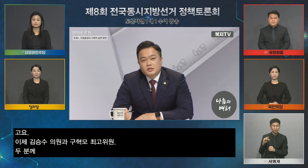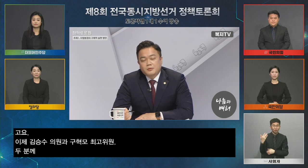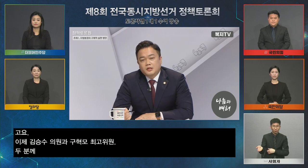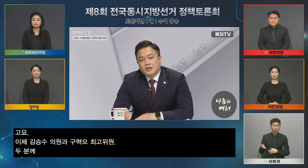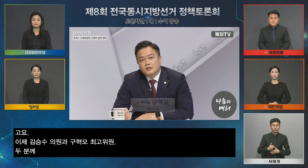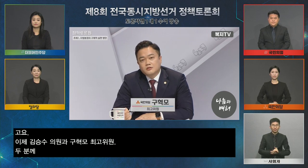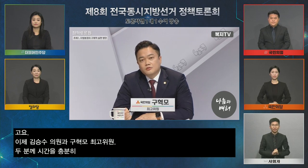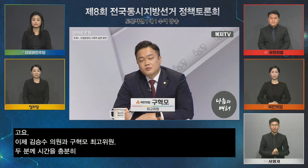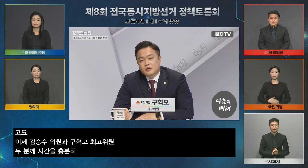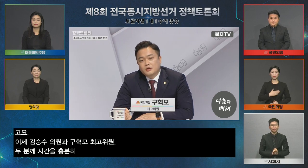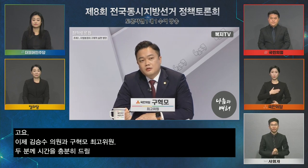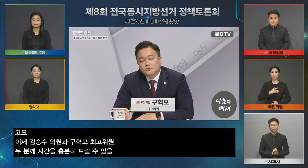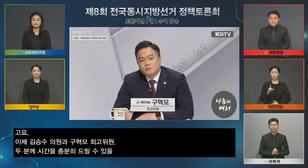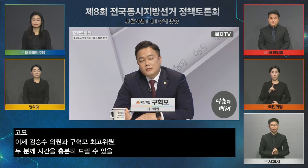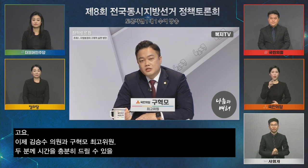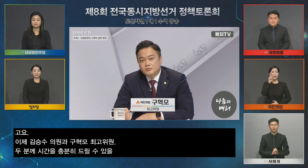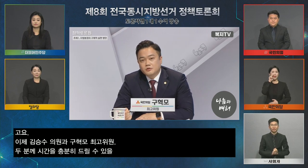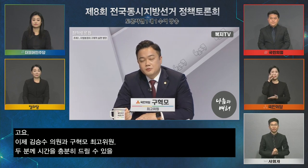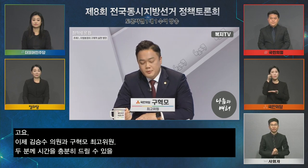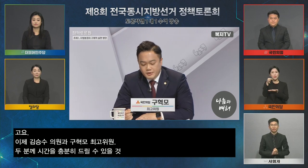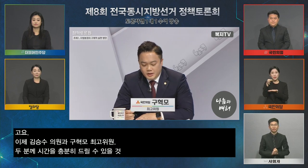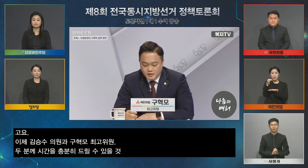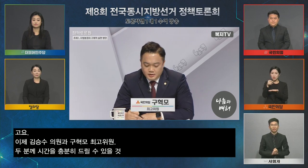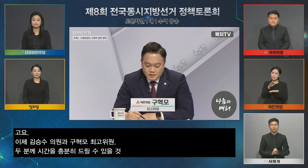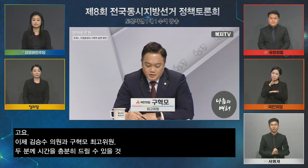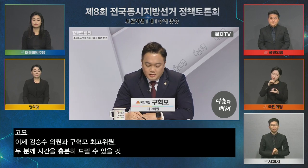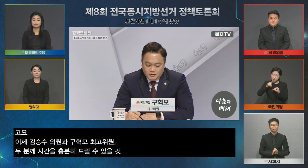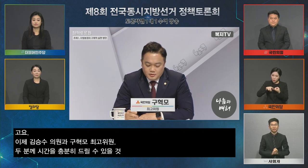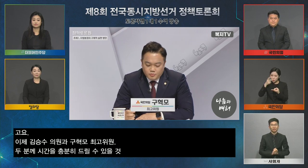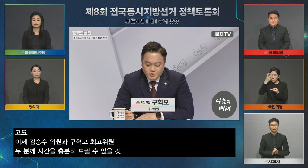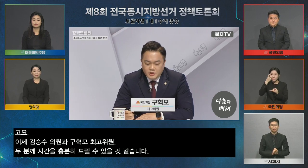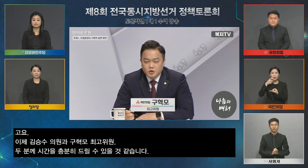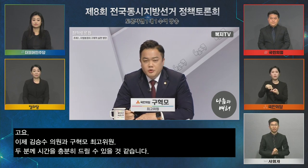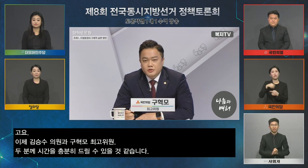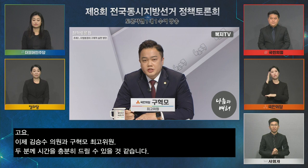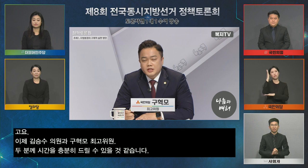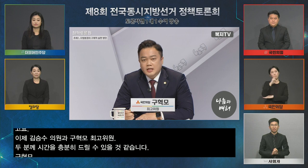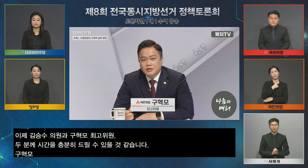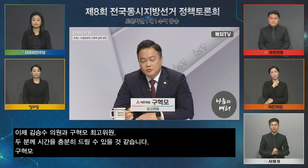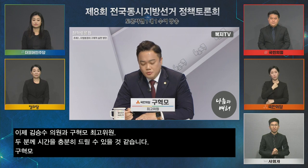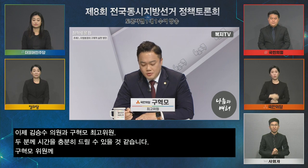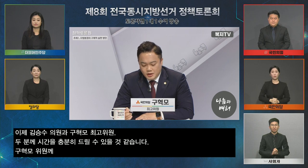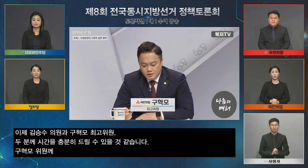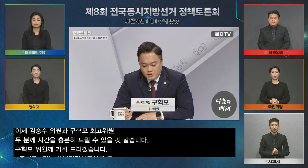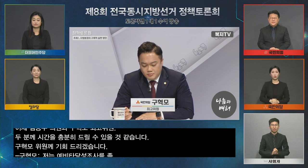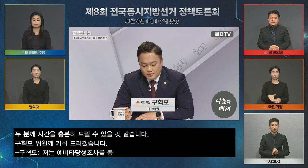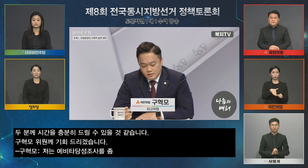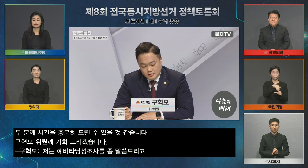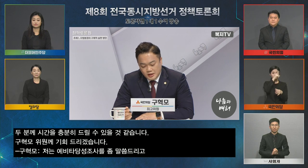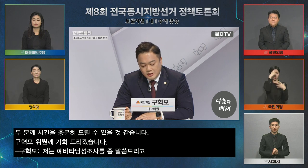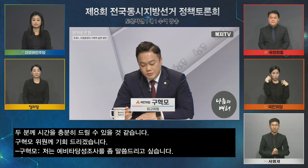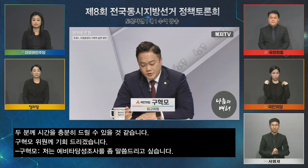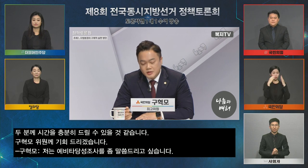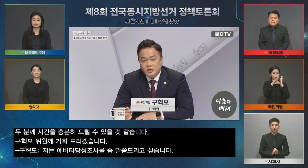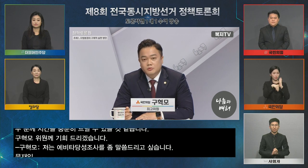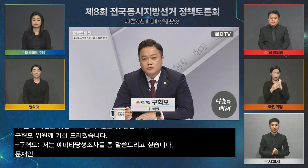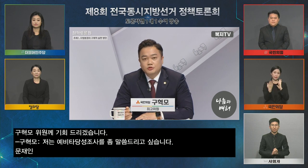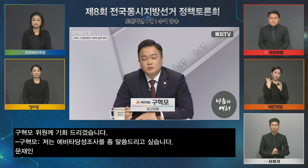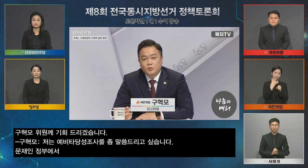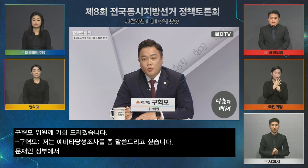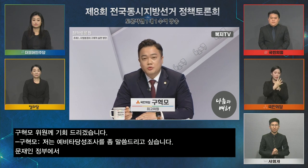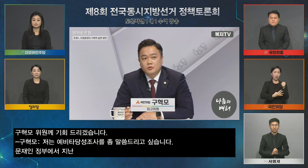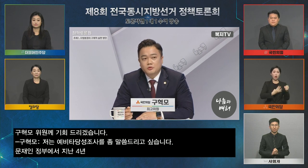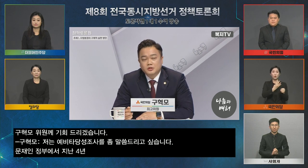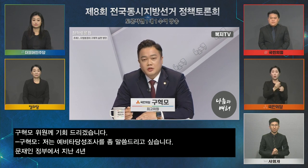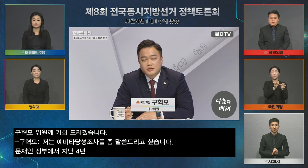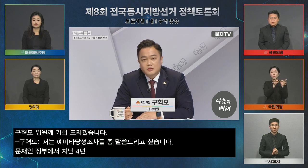저는 예비타당성 조사를 좀 말씀드리고 싶습니다. 문재인 정부에서 지난 4년 동안 예타 면제 사업을